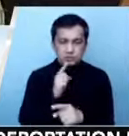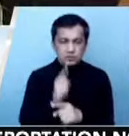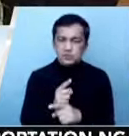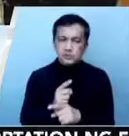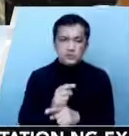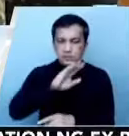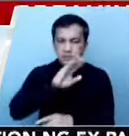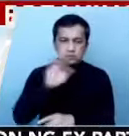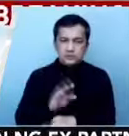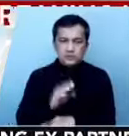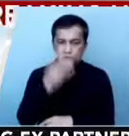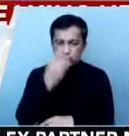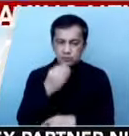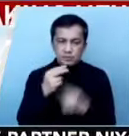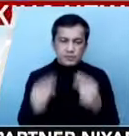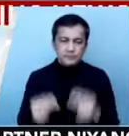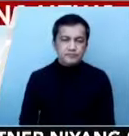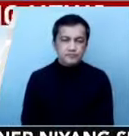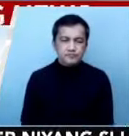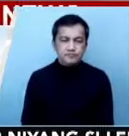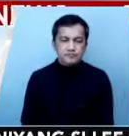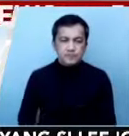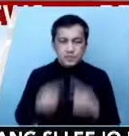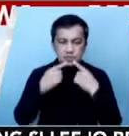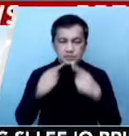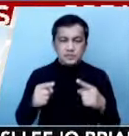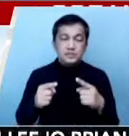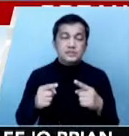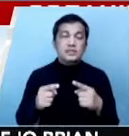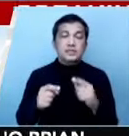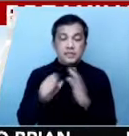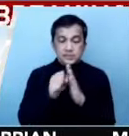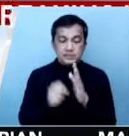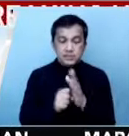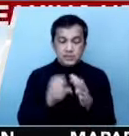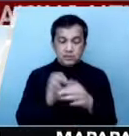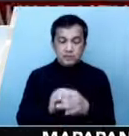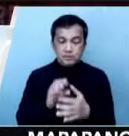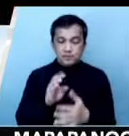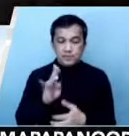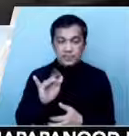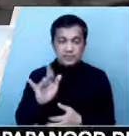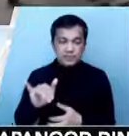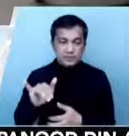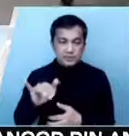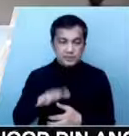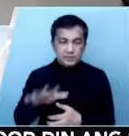ang balita. Nagdeklara na ng state of calamity sa buong bansa si Pangulong Duterte.